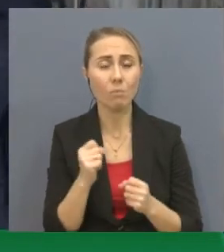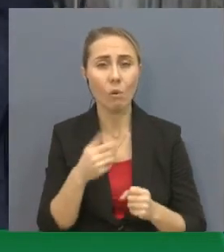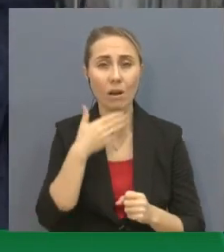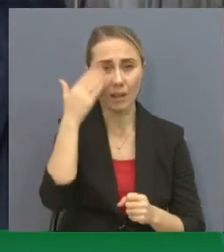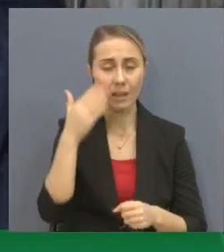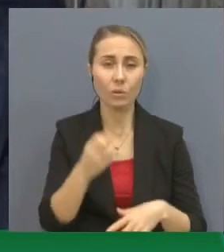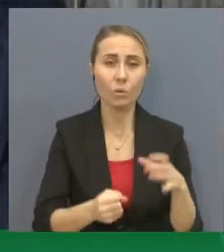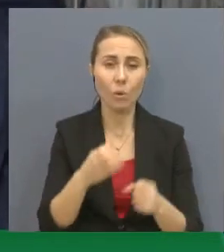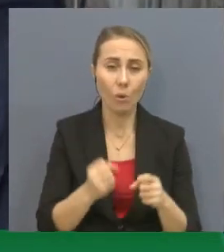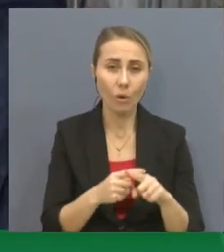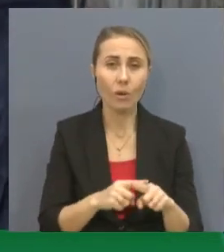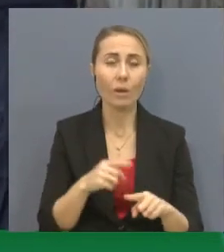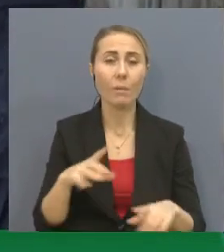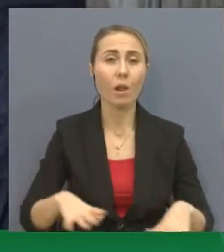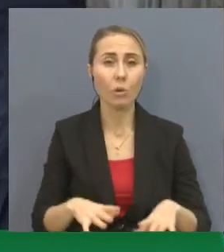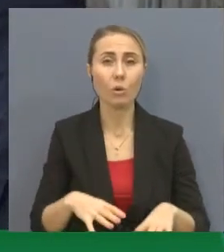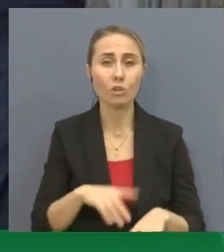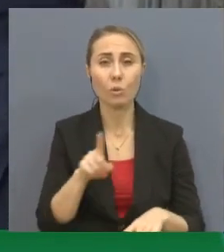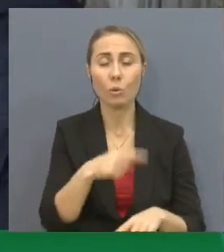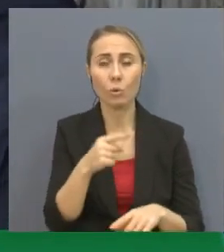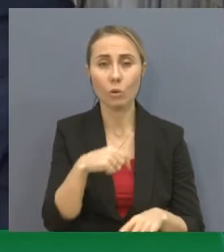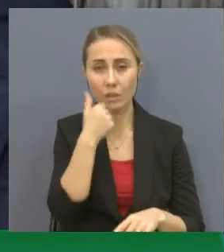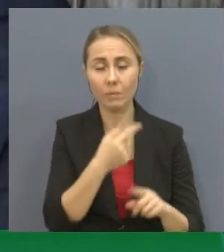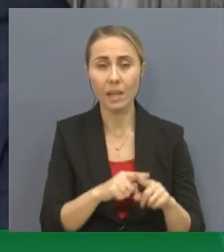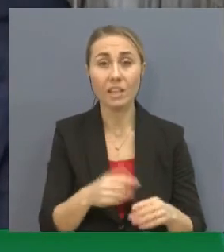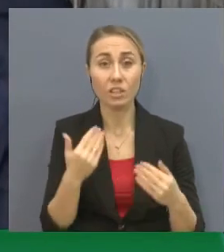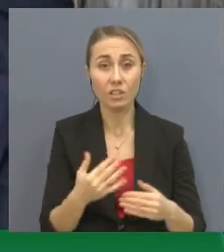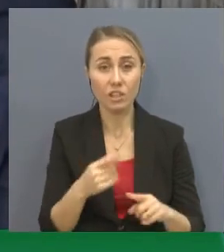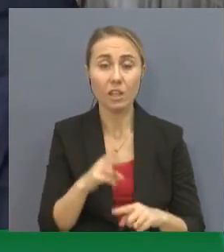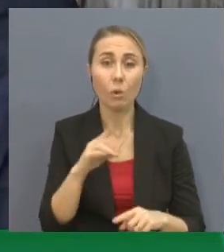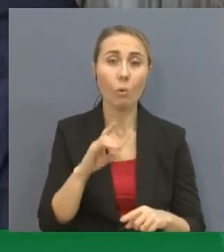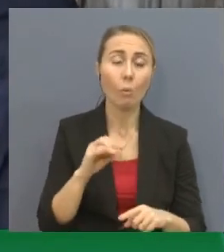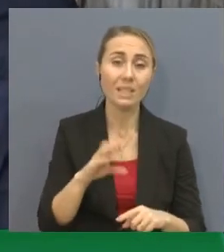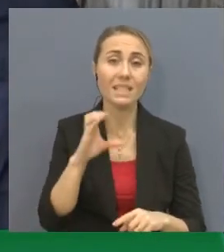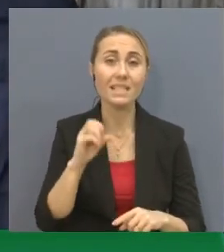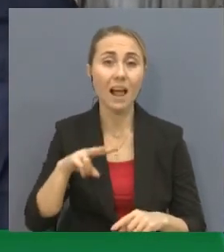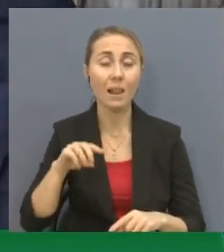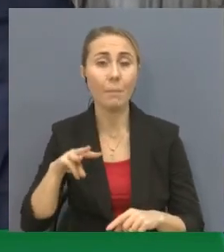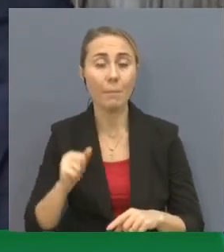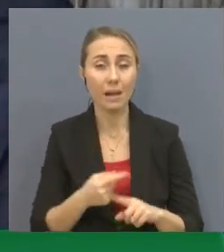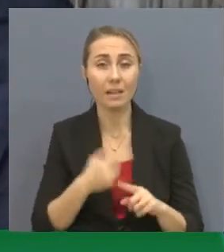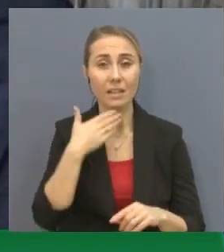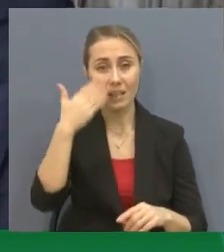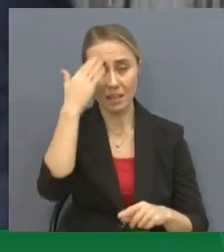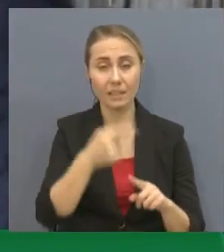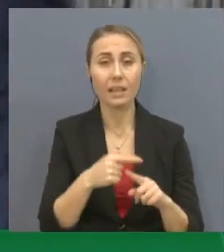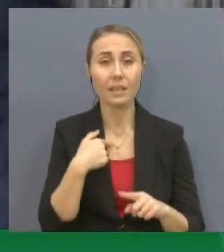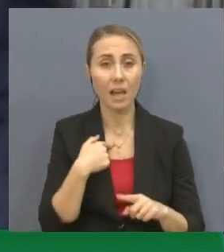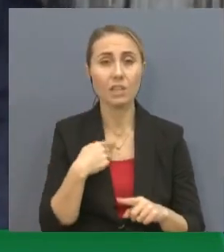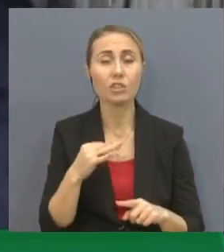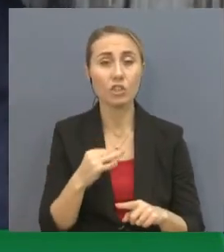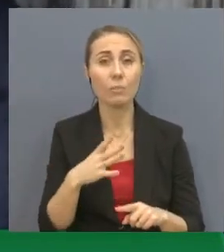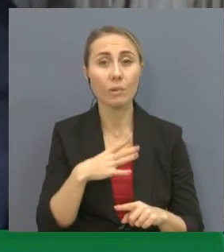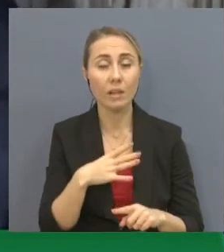круглый год в нынешние пить ситуации мы предлагали своим клиентам и кумыс и салма вот примеру а летом наши объемы выдались